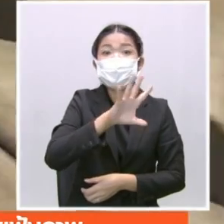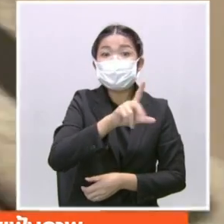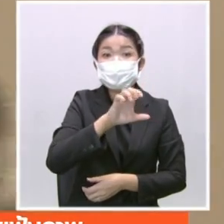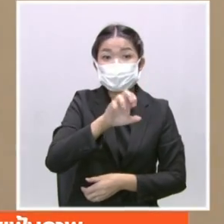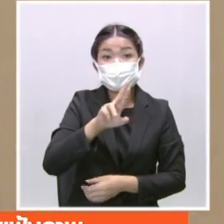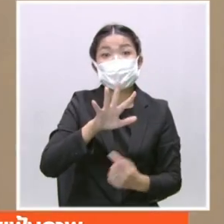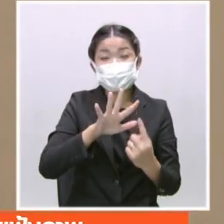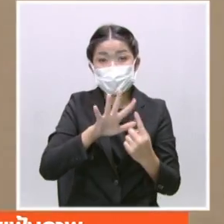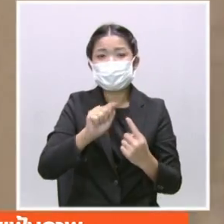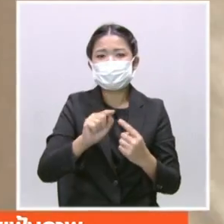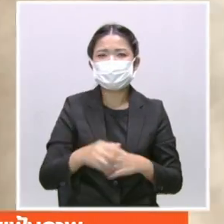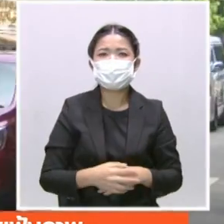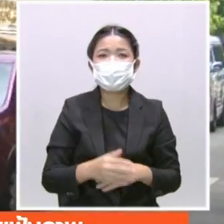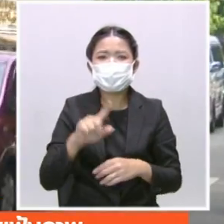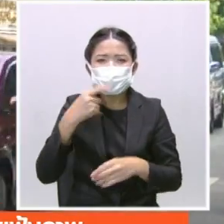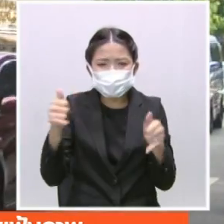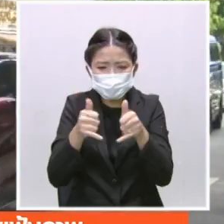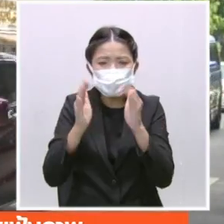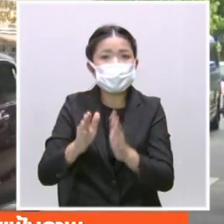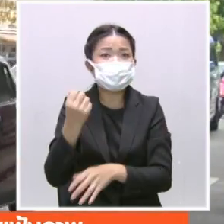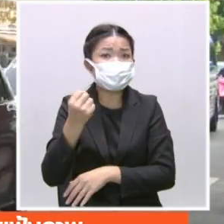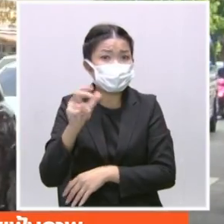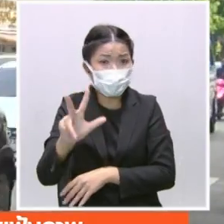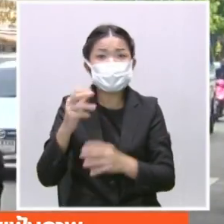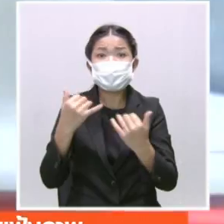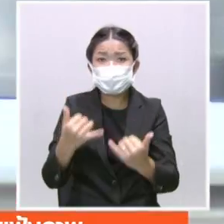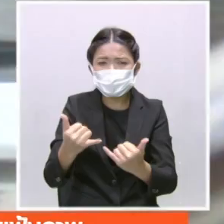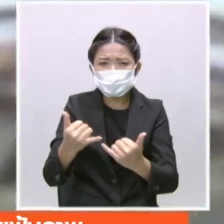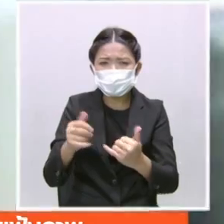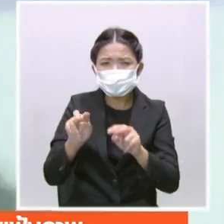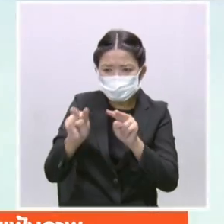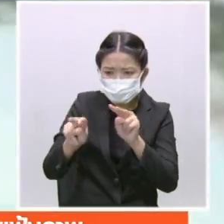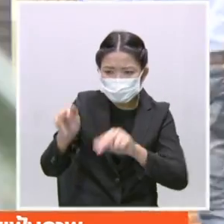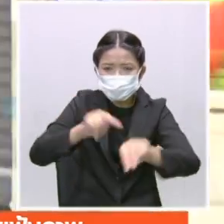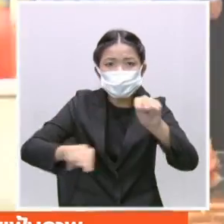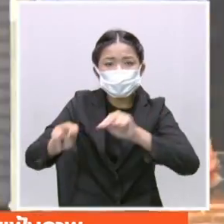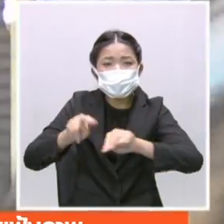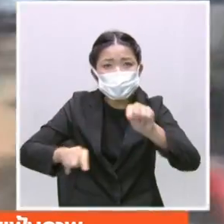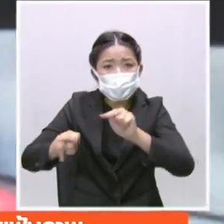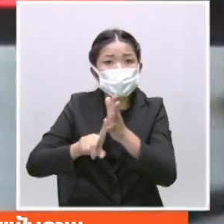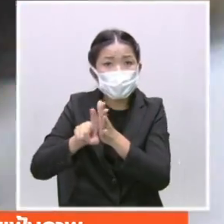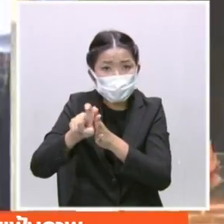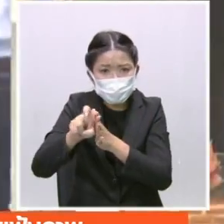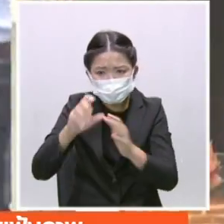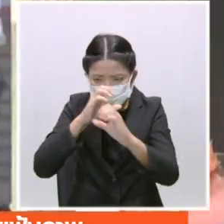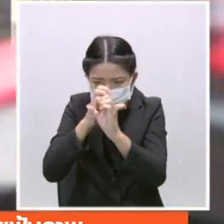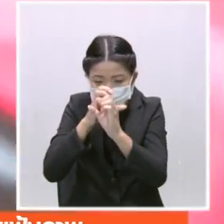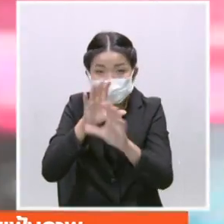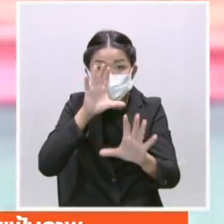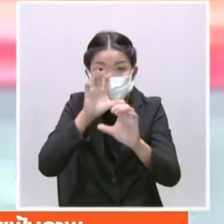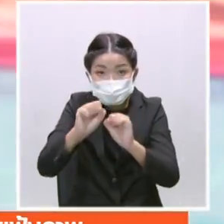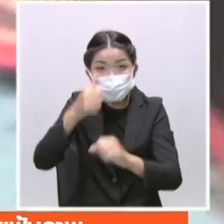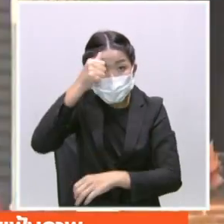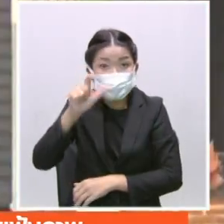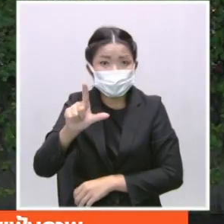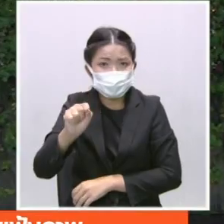ขณะที่ผู้สัมผัสใกล้ชิดเสี่ยงสูง13คนตอนนี้อยู่ระหว่างการตรวจหาเชื้อและให้สังเกตอาการ